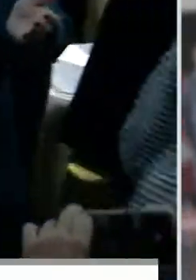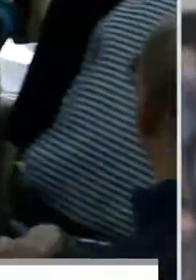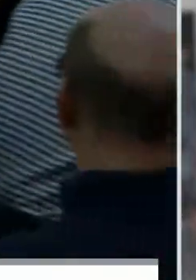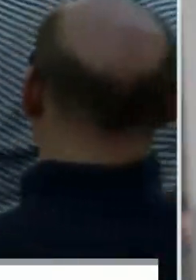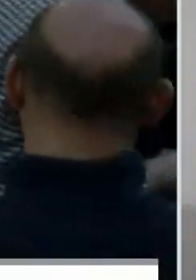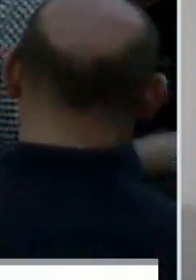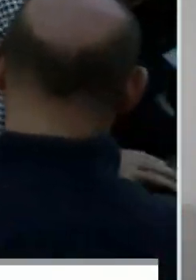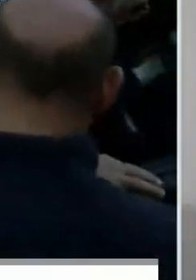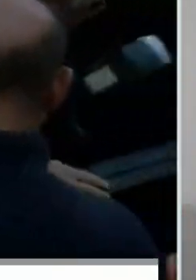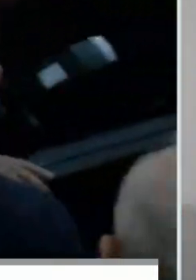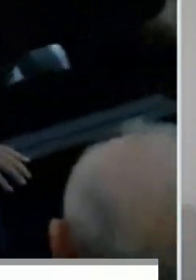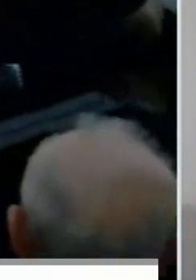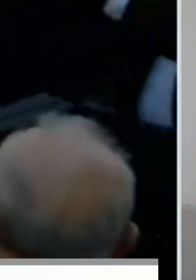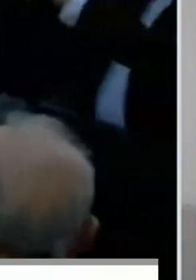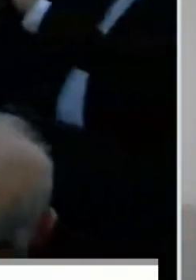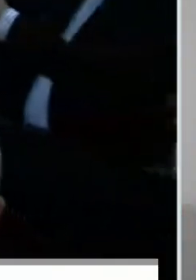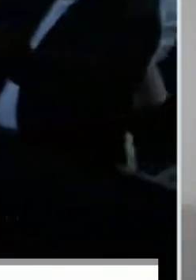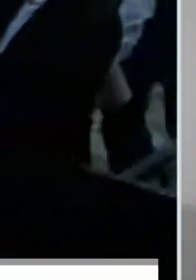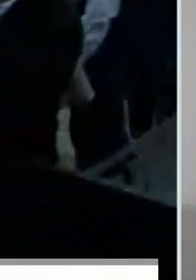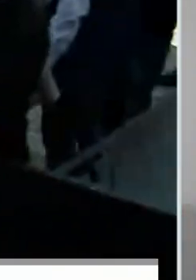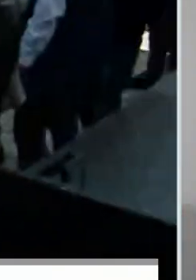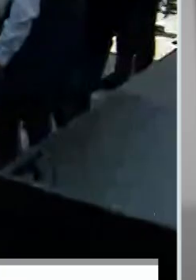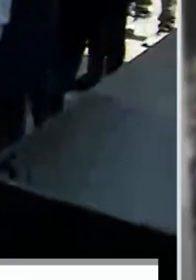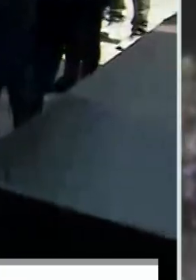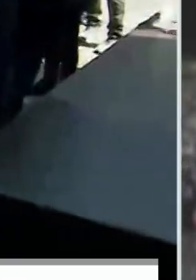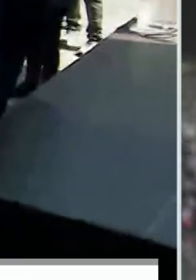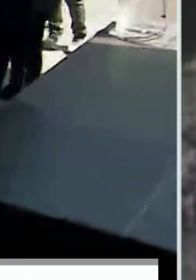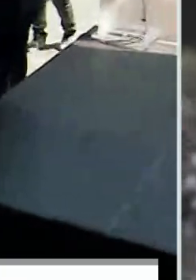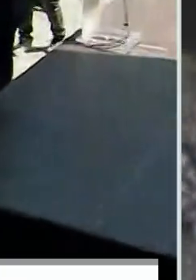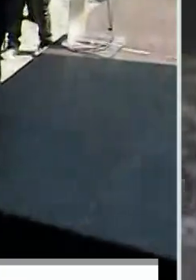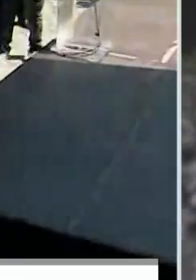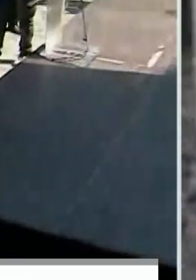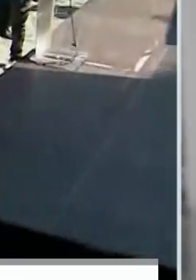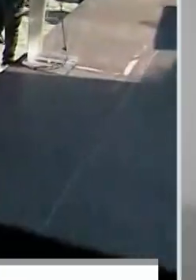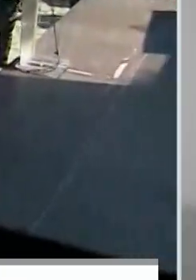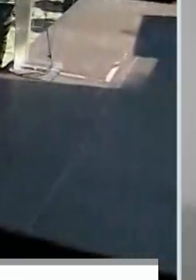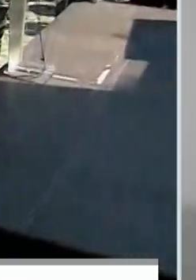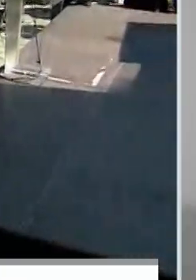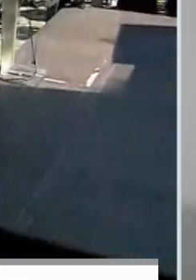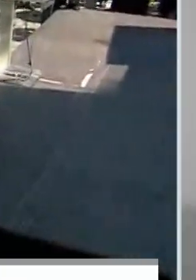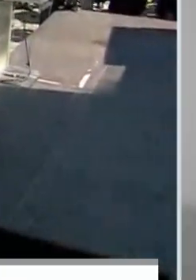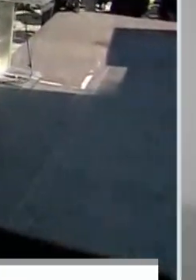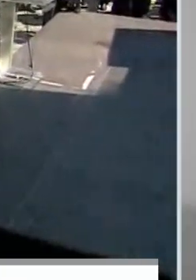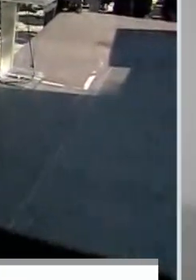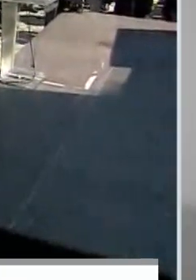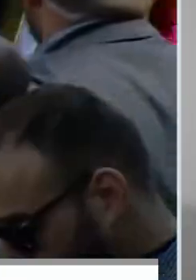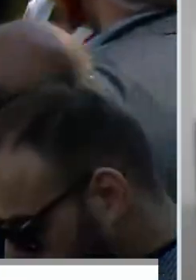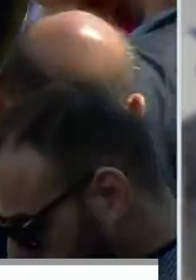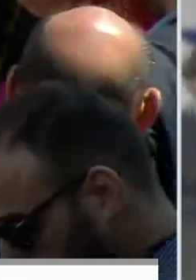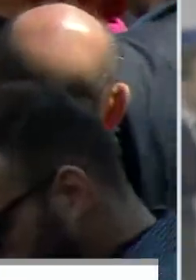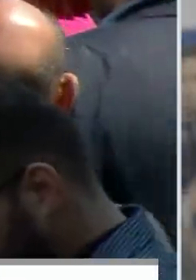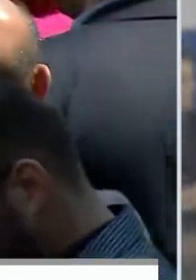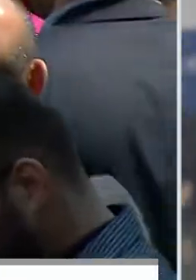το ΠΑΣΟΚ και γι' αυτό του επιτίθενται με fake news. Να πούμε δύο λόγια και για το που θα είναι σήμερα η πολιτική αρχή. Νομίζω